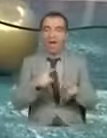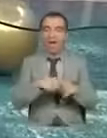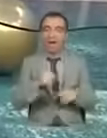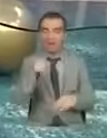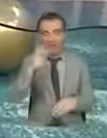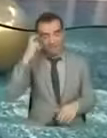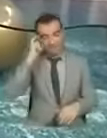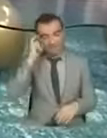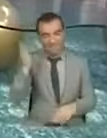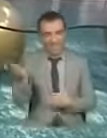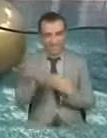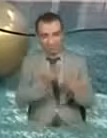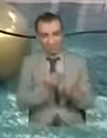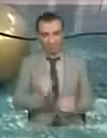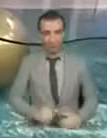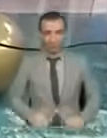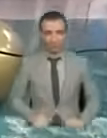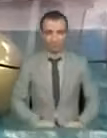ile Manisa'dayız. Buyurun.